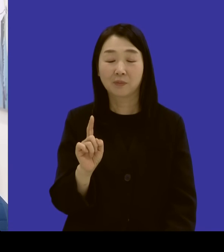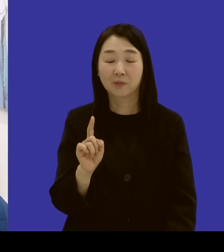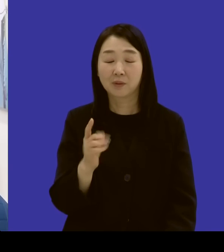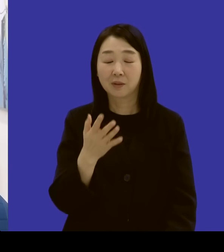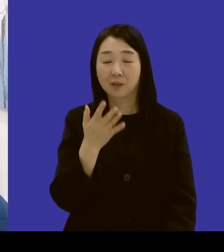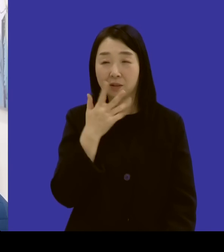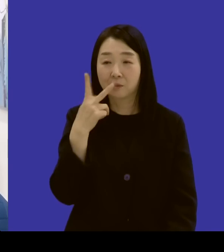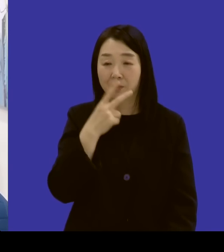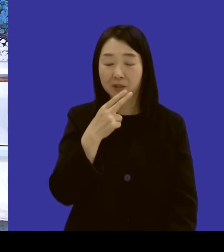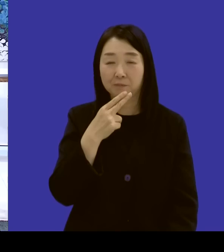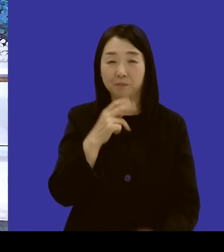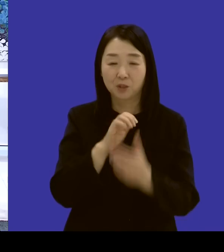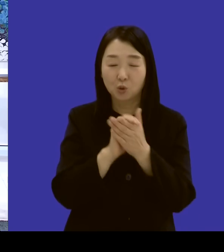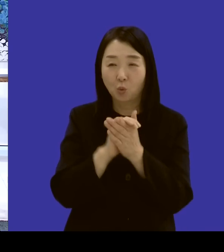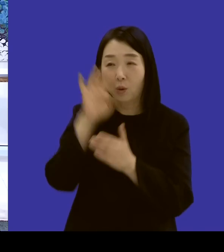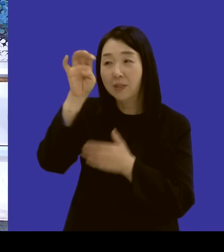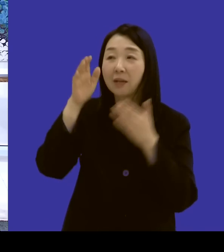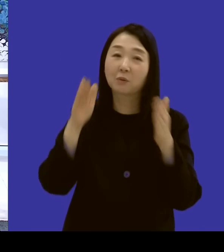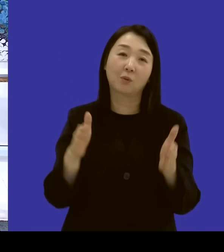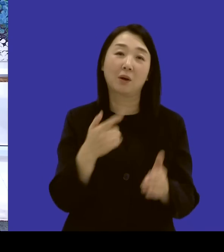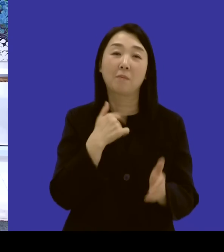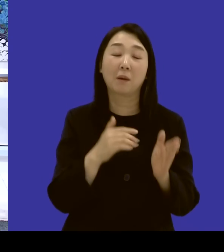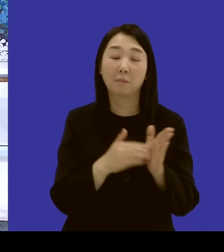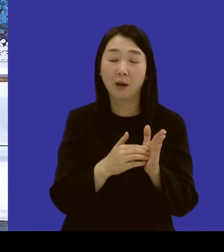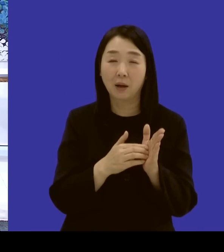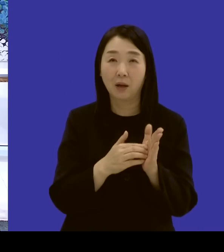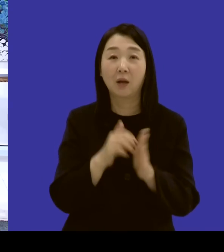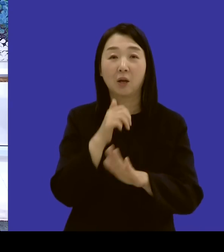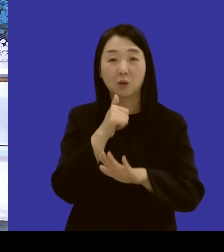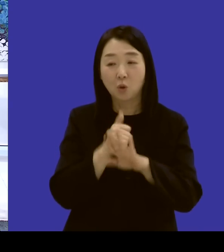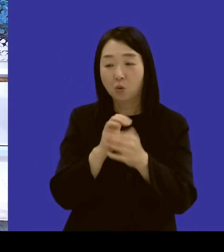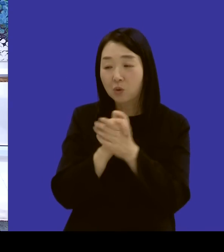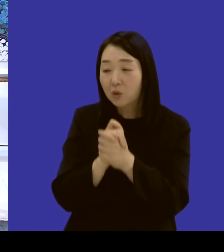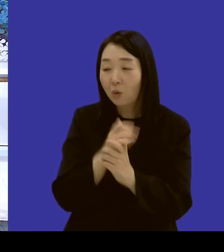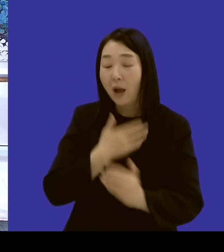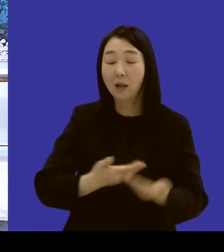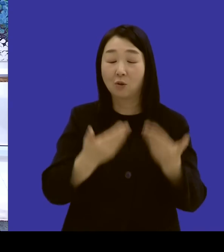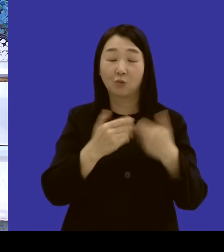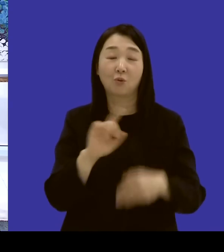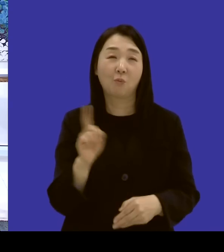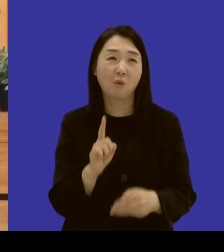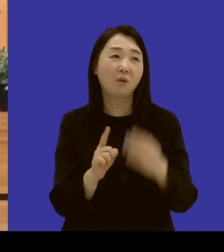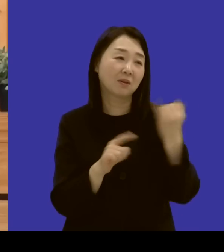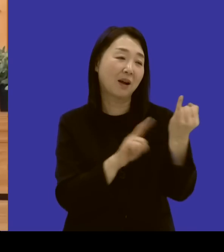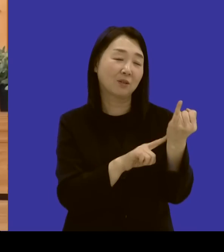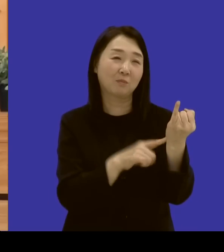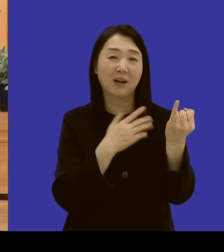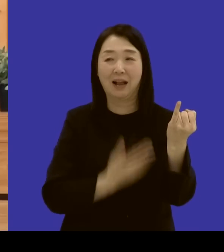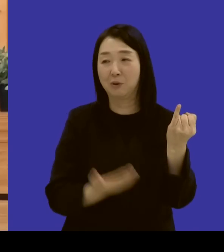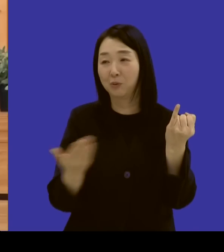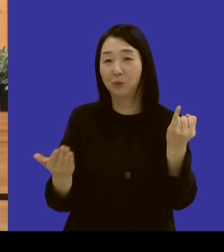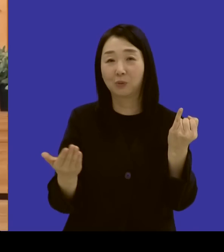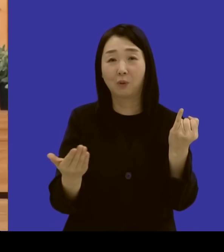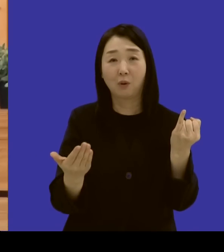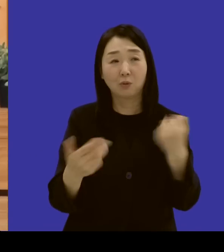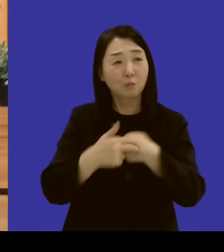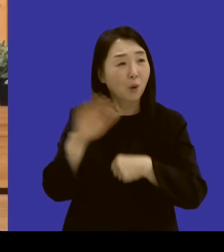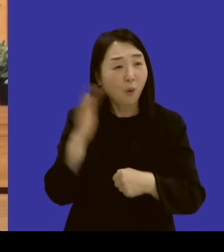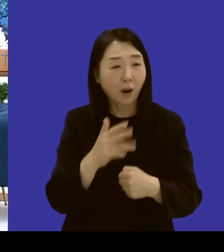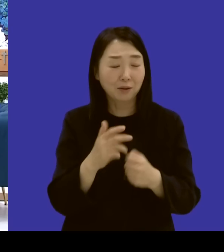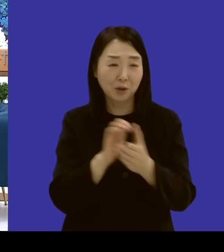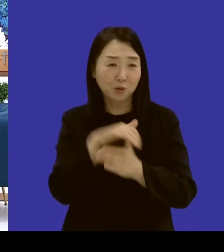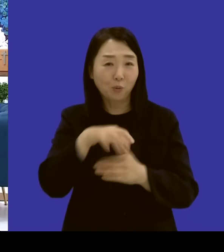하시고 저희 어머니를 결국은 기도를 가르쳐 주신 분이 그분이셨어요. 여기는 병원이 아니라 기도원 같아요. 기도 같은데요? 약간 그러네요. 어떻게 이래요,